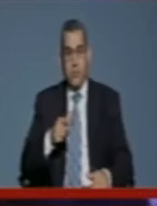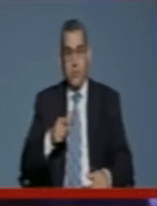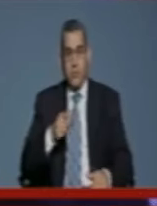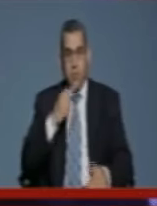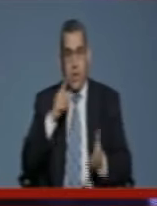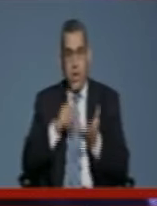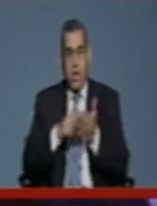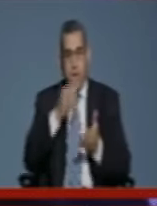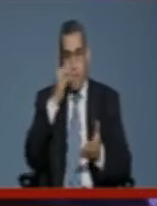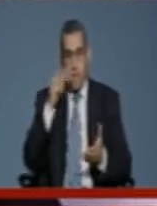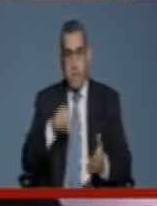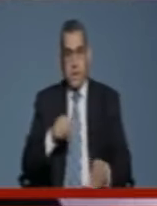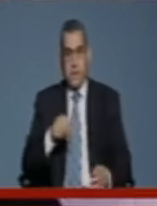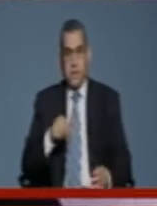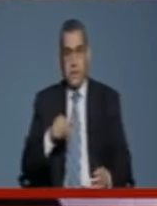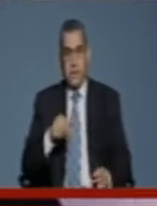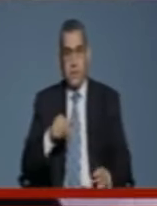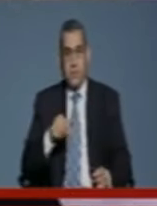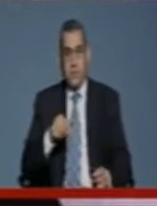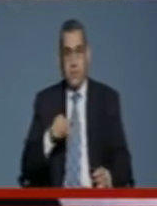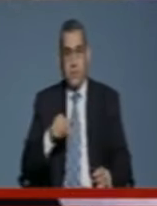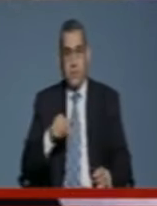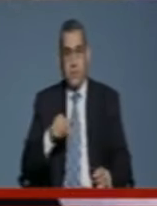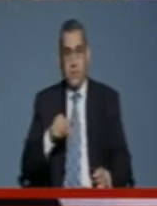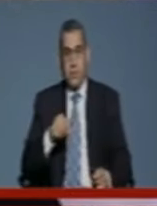2011. واقول لكم ان